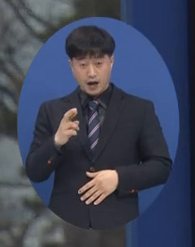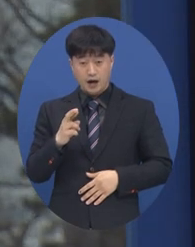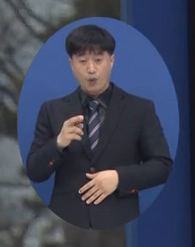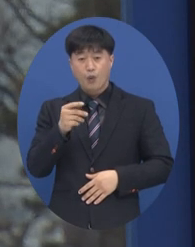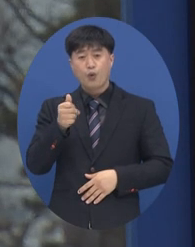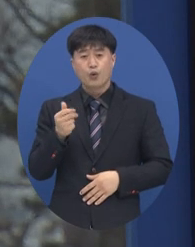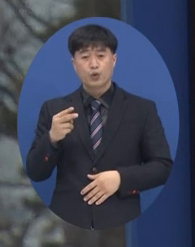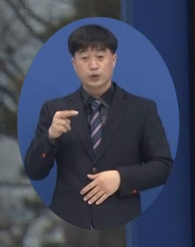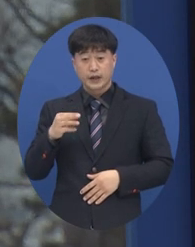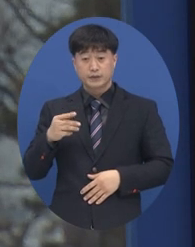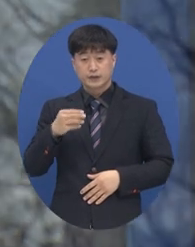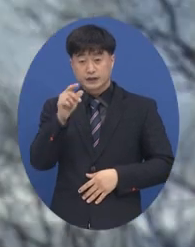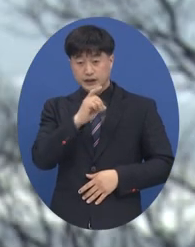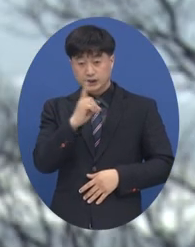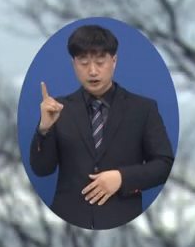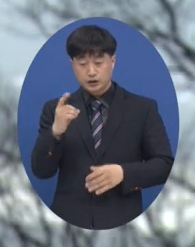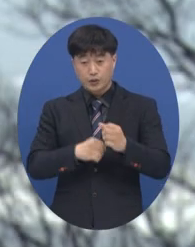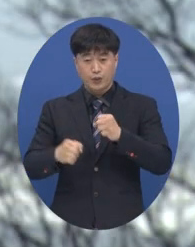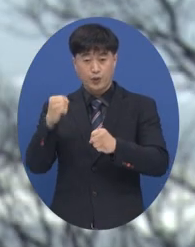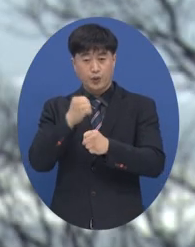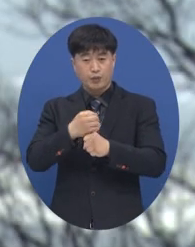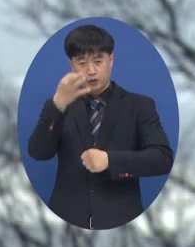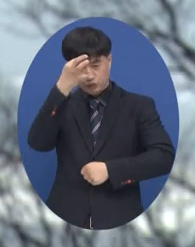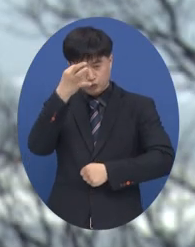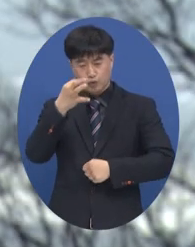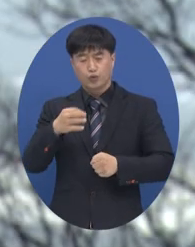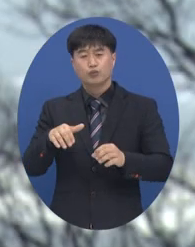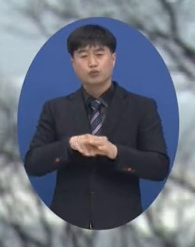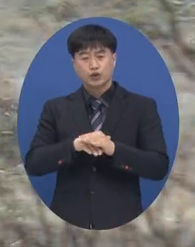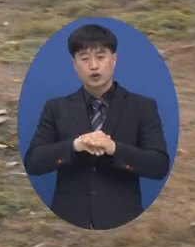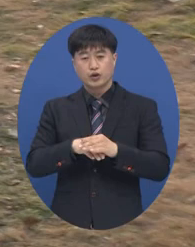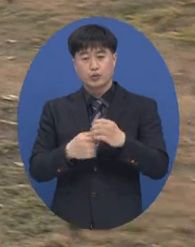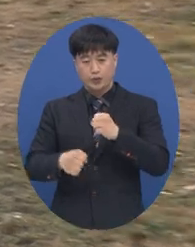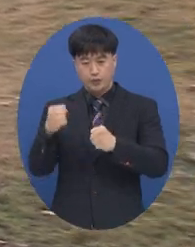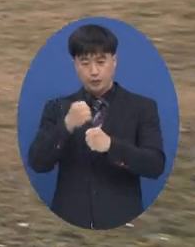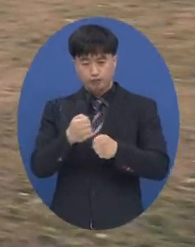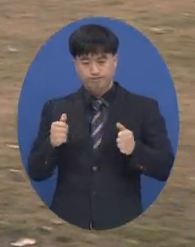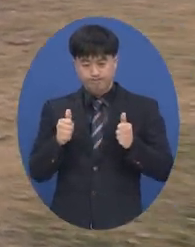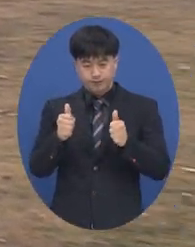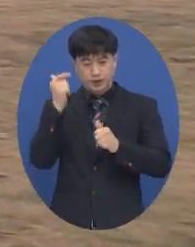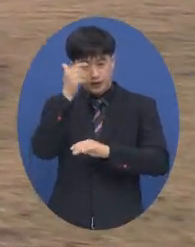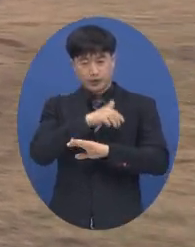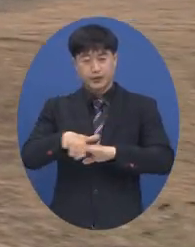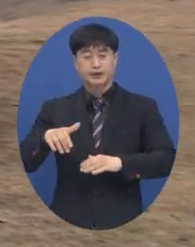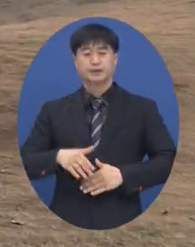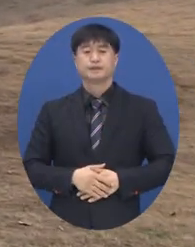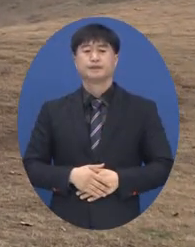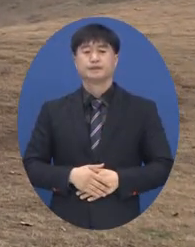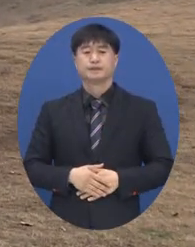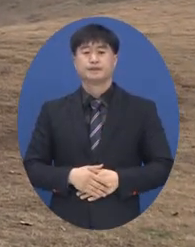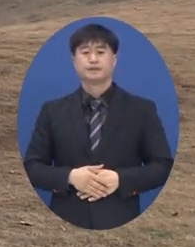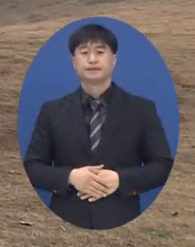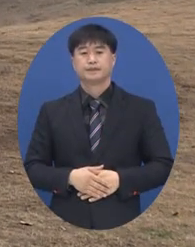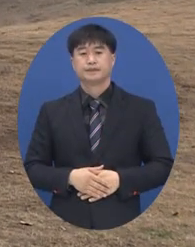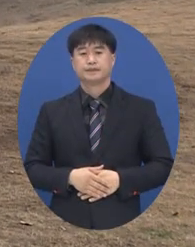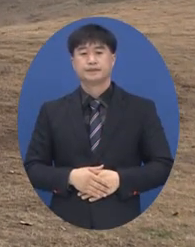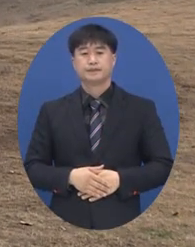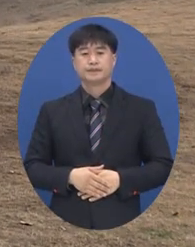복원 기술을 활용한 문화재 복원에 힘쓰겠다는 계획입니다 경기 gtv 구형 술입니다